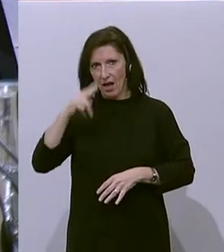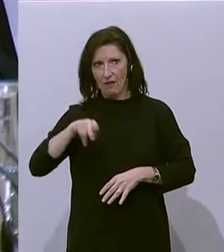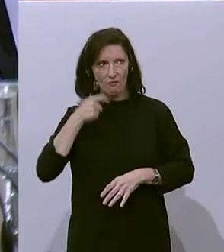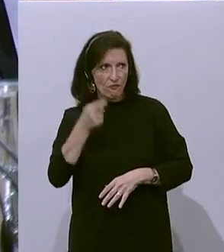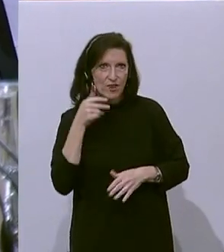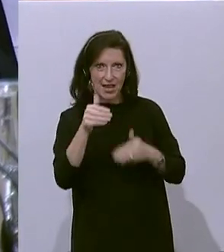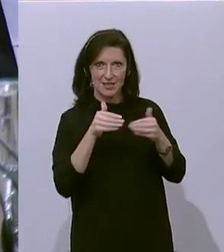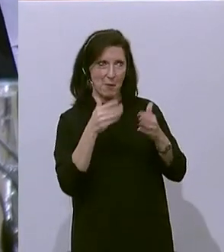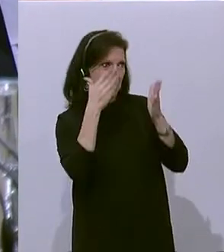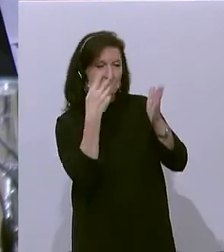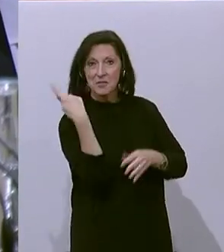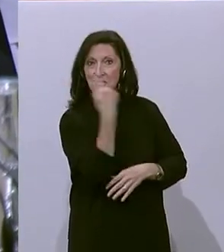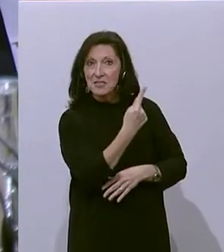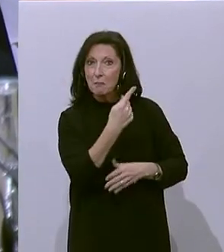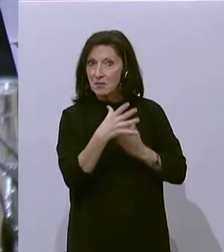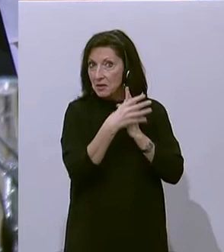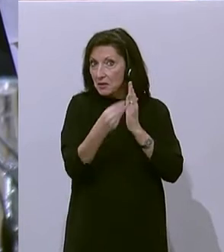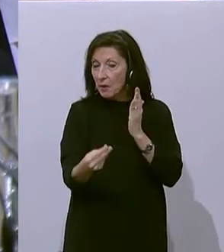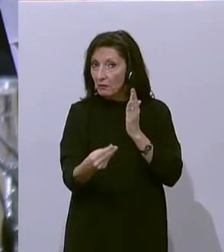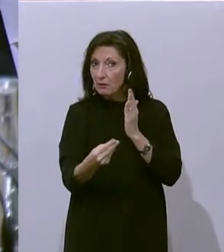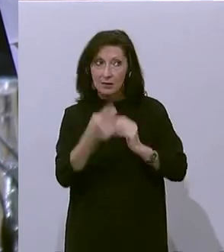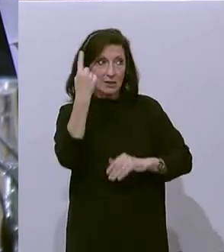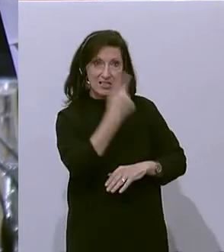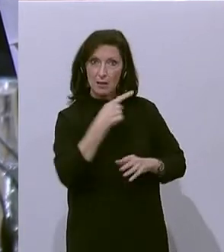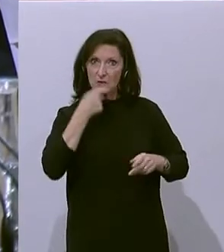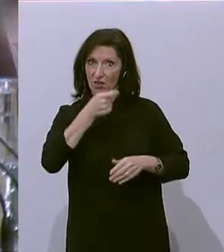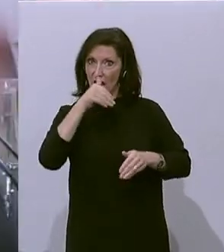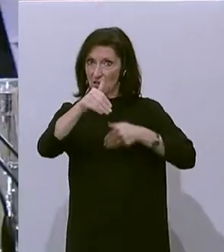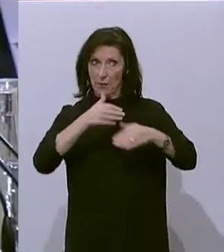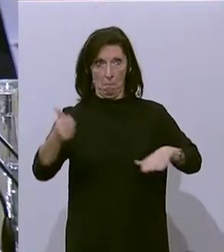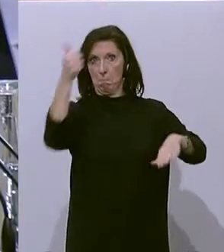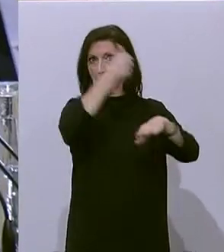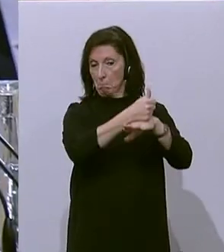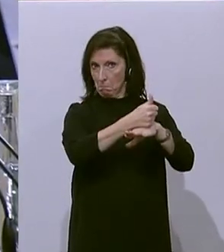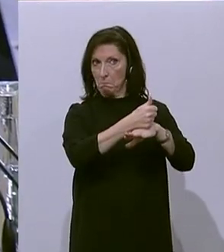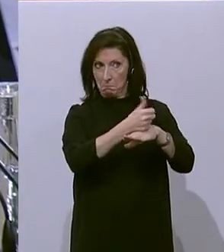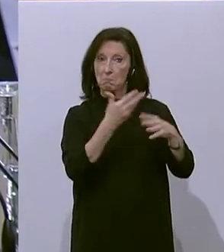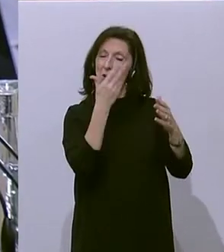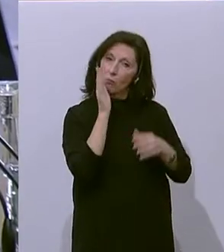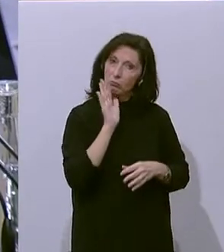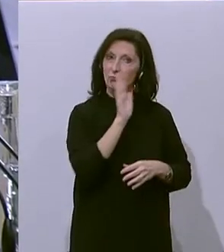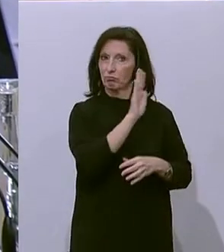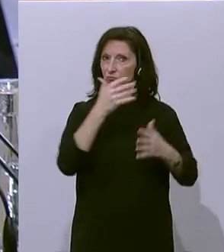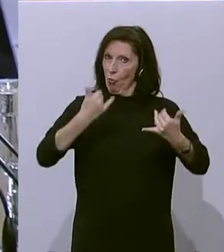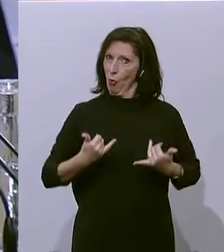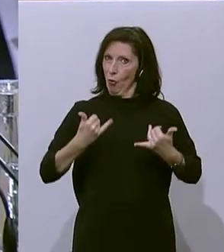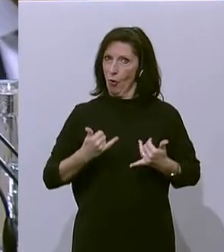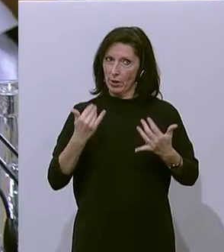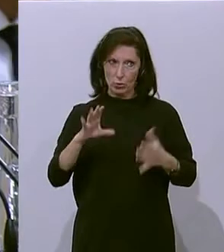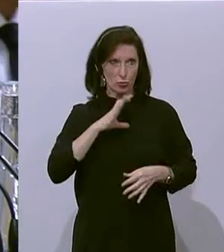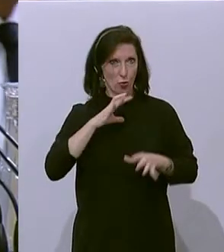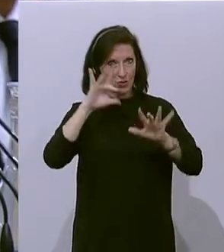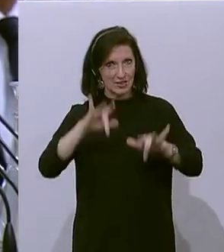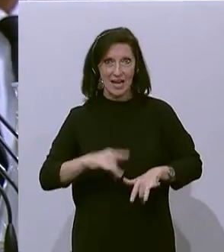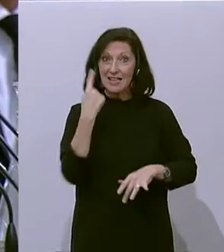Sie sind ein Experte an der Spitze des Finanzministeriums und haben heute auch die Chance, alleine durch Ihre